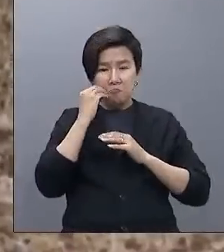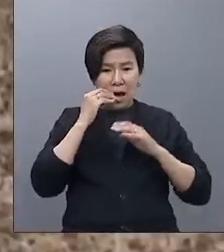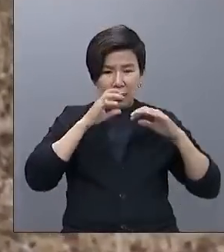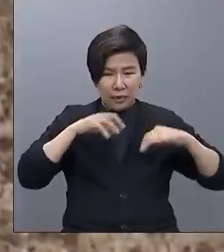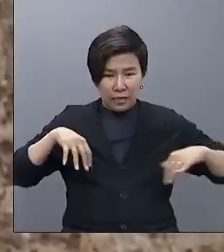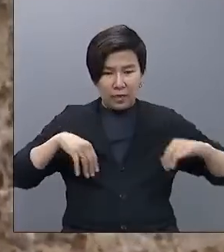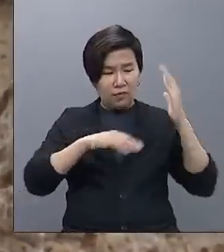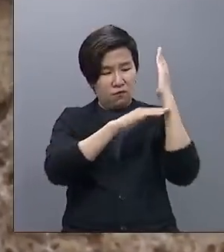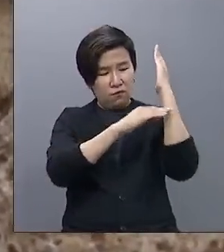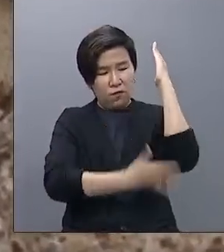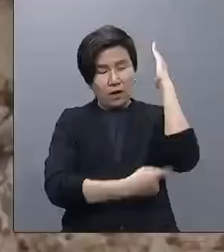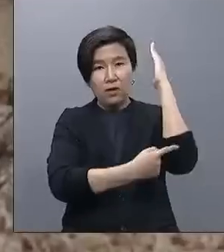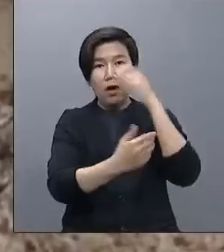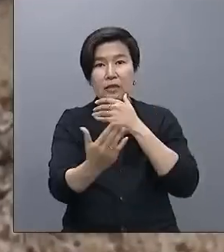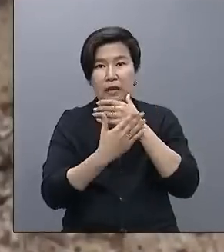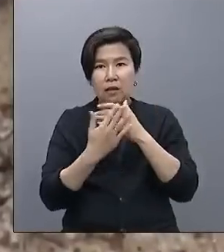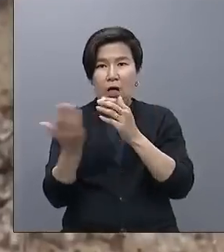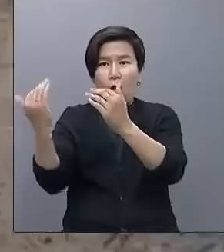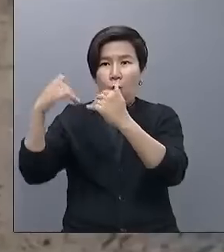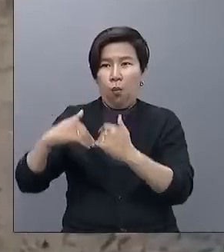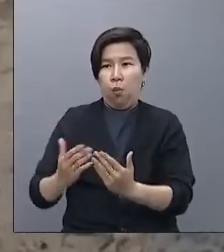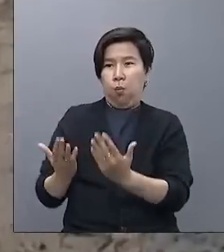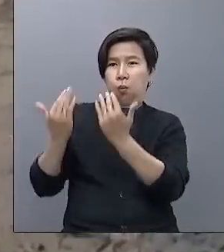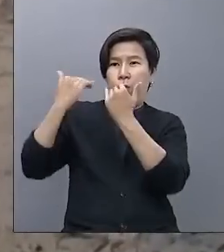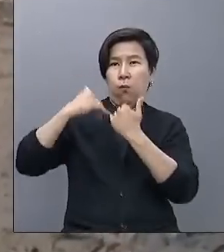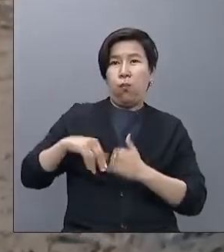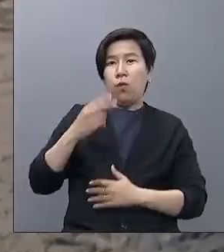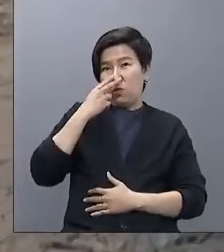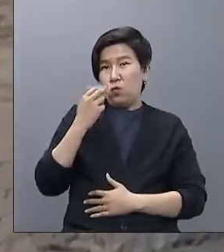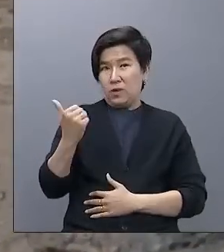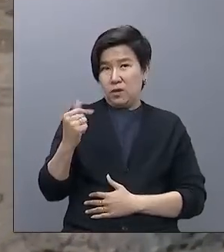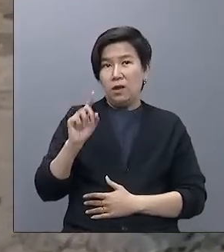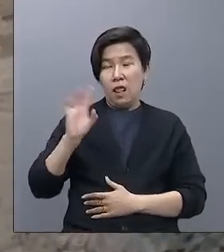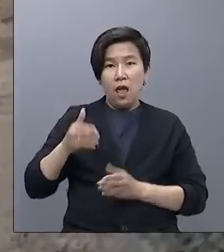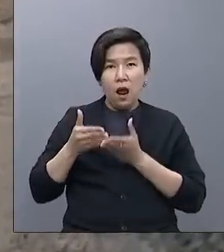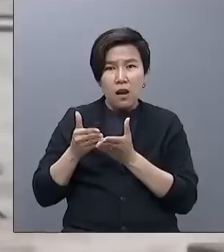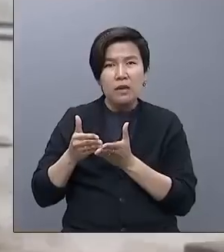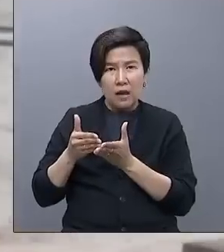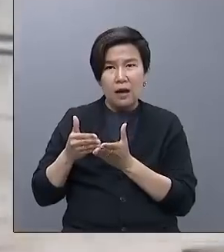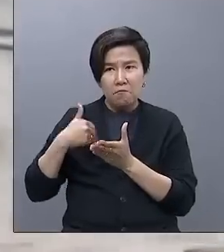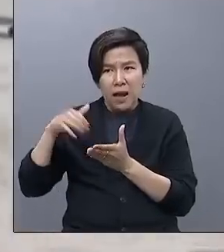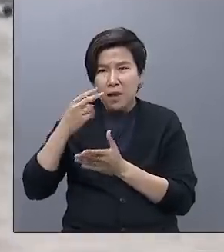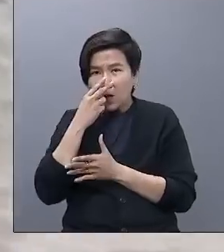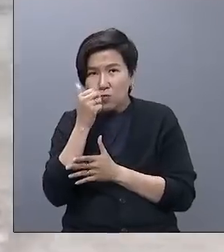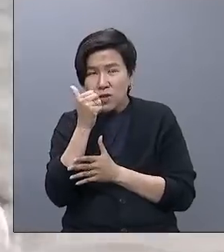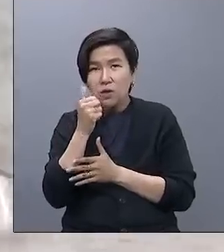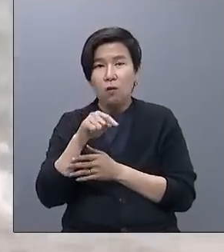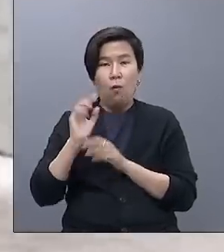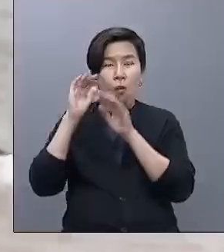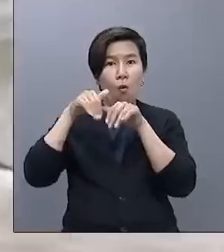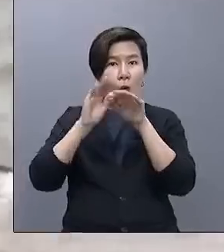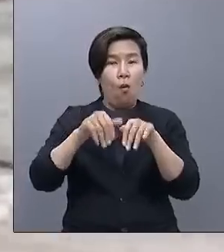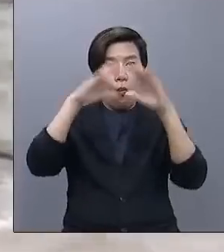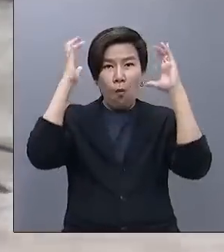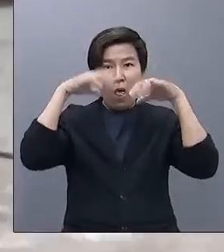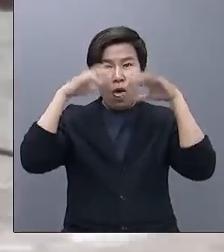คะระยะนี้ให้ระวังอันตรายจากคลื่นลมแรงที่ซัดเข้าหาฝั่งในส่วนของชาวเรือขอให้เดินเรือด้วยความระมัดระวังหลีกเลี่ยงบริเวณที่มีฝนฟ้าคะน